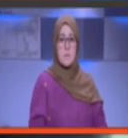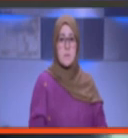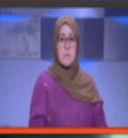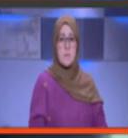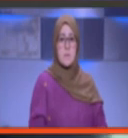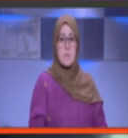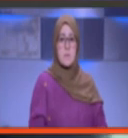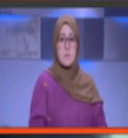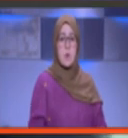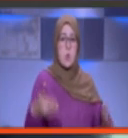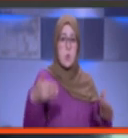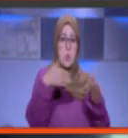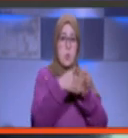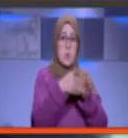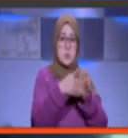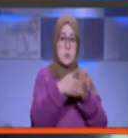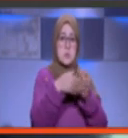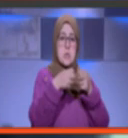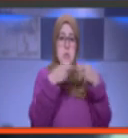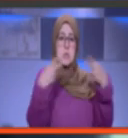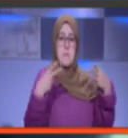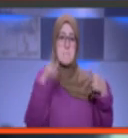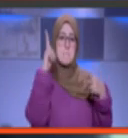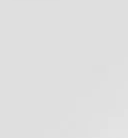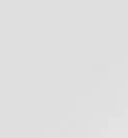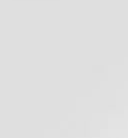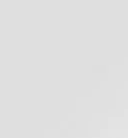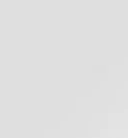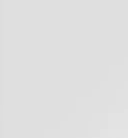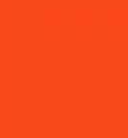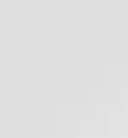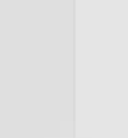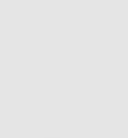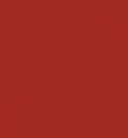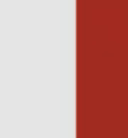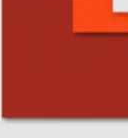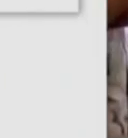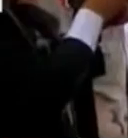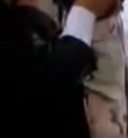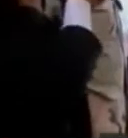وصلنا مع حضراتكم إلى ختام جولتنا، هذا تذكير بعناوينها.